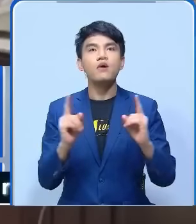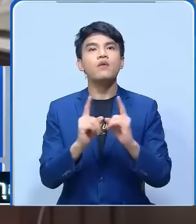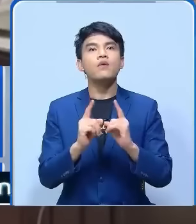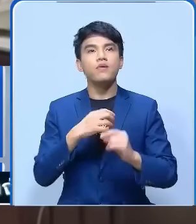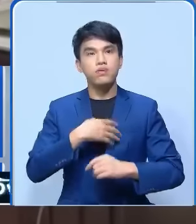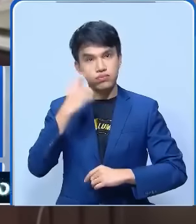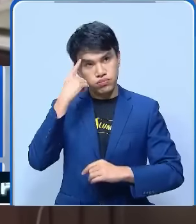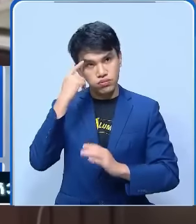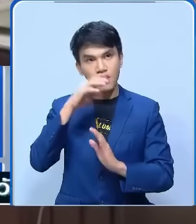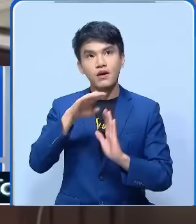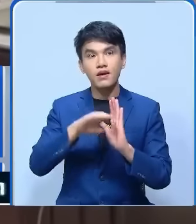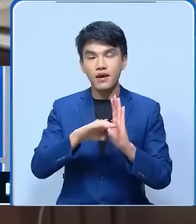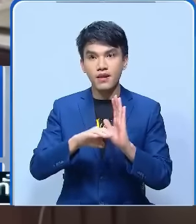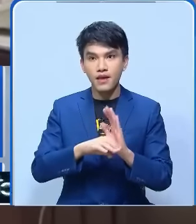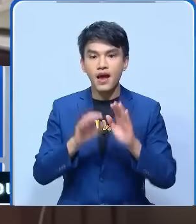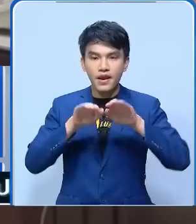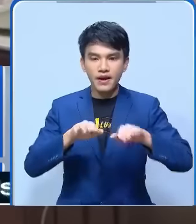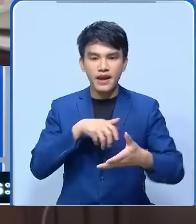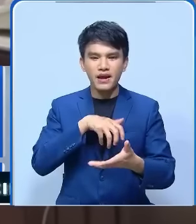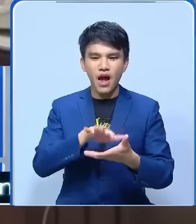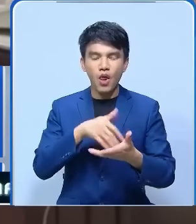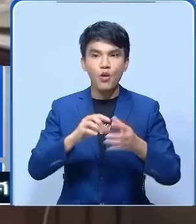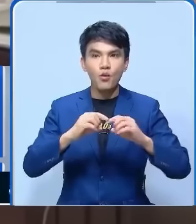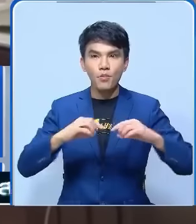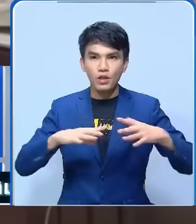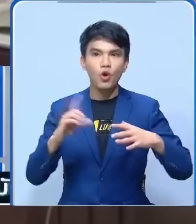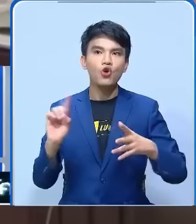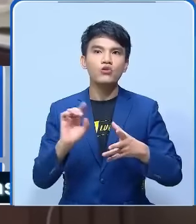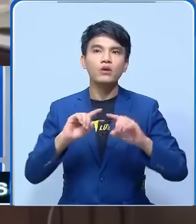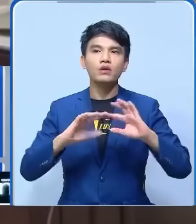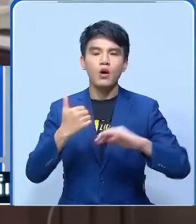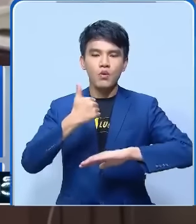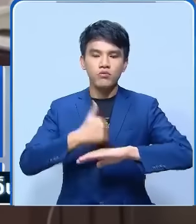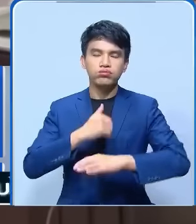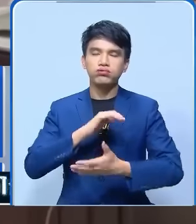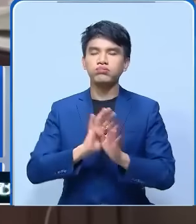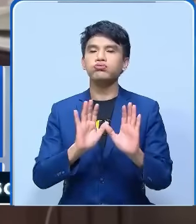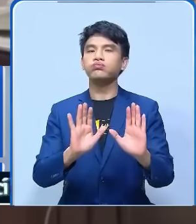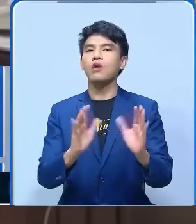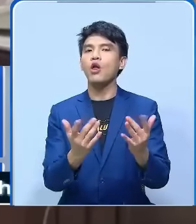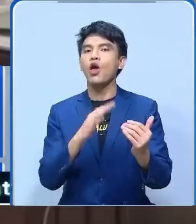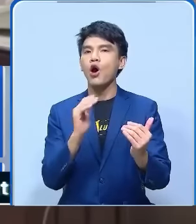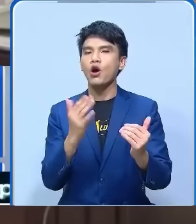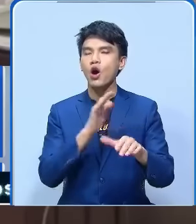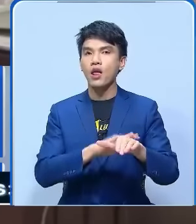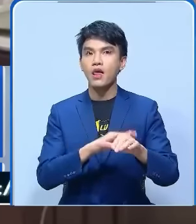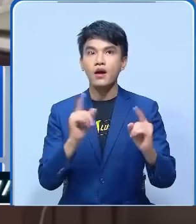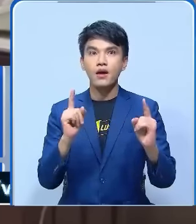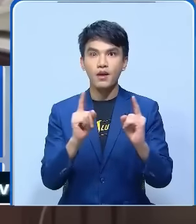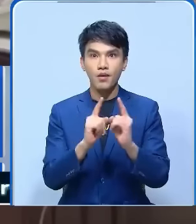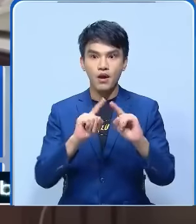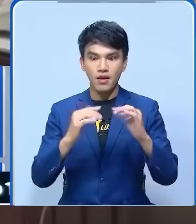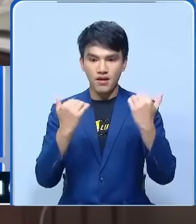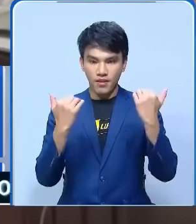มันเป็นยังไงหรือเด็กเล่าไม่ถูกถูกไหมแต่พอโรงเรียนบอกเดี๋ยวรอก่อนอยู่ในขั้นตอนจะเรียกมาคุยแ